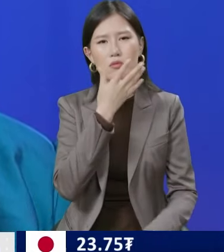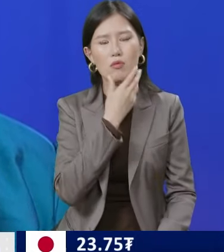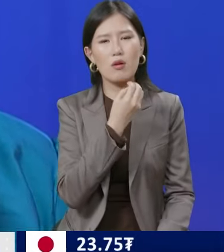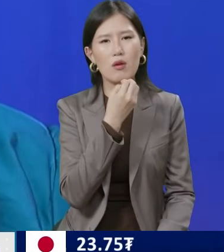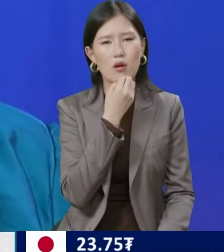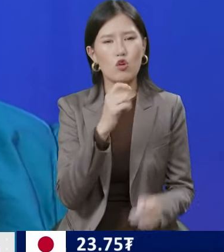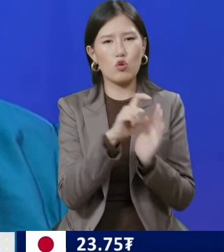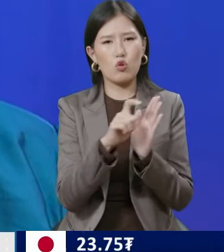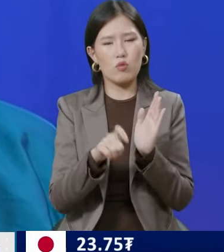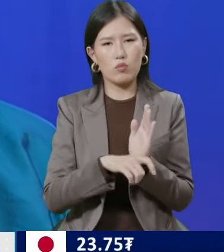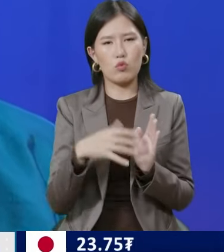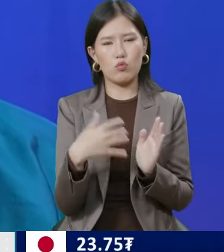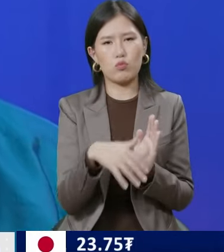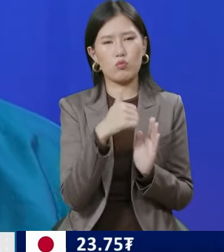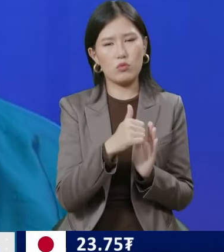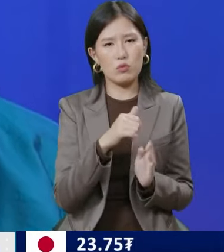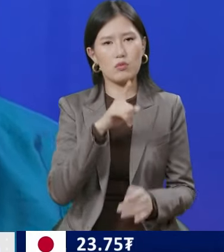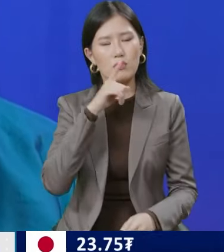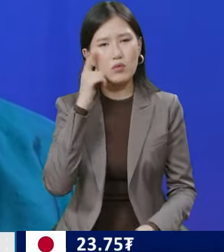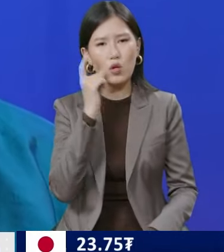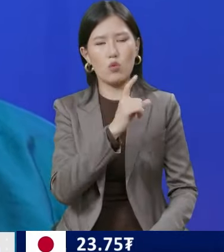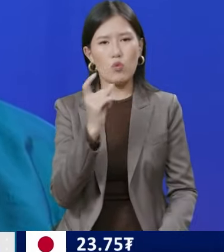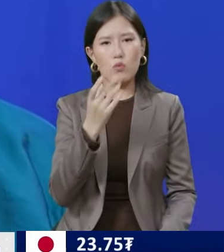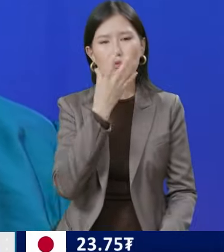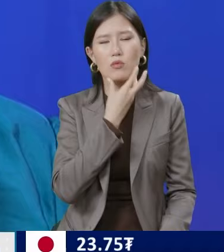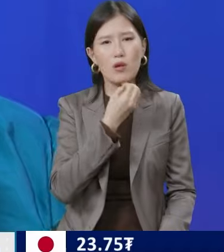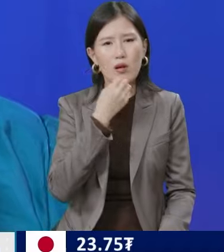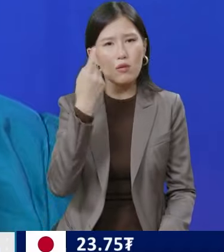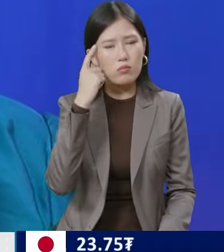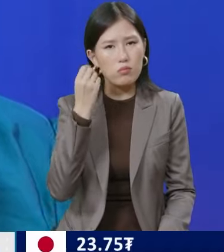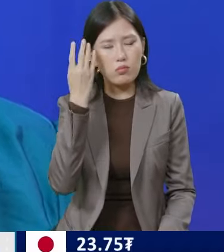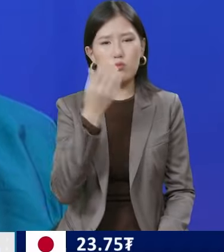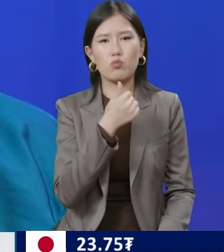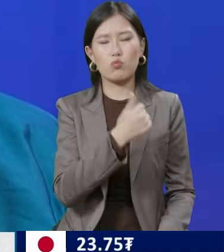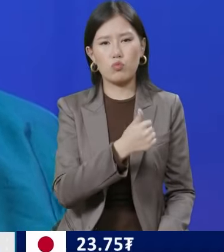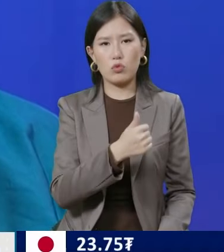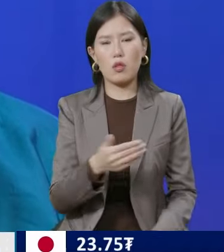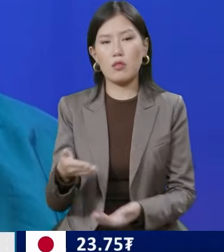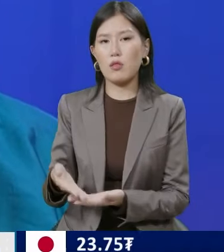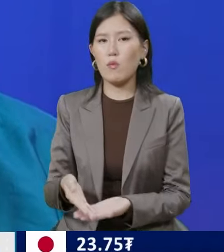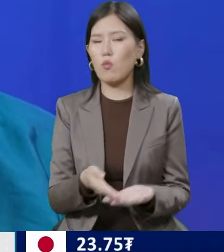хөтөлбөр болвоо. Ямар сайхан залуучууд ийм сэдвээ. Энийг